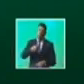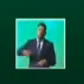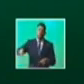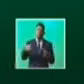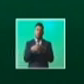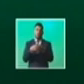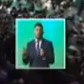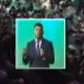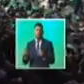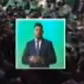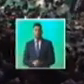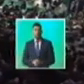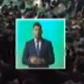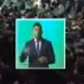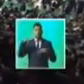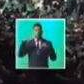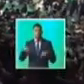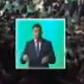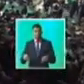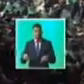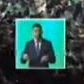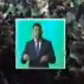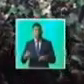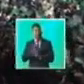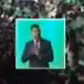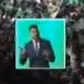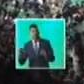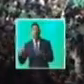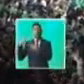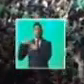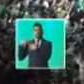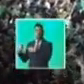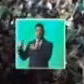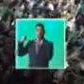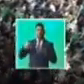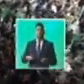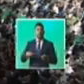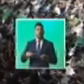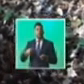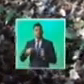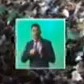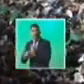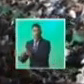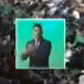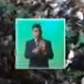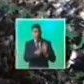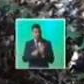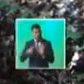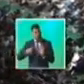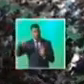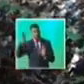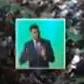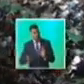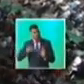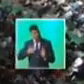στις υποκλοπές, στο πώς χειρίστηκαν τα μίντια η προηγούμενη κυβέρνηση κλπ. Κύριε Χαραλαμπίδη, όμως δεν πρότεινε